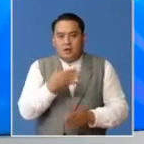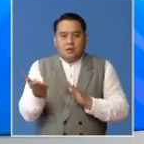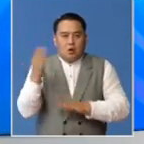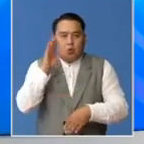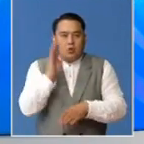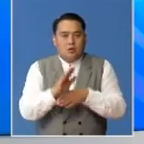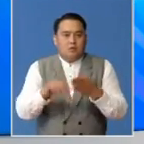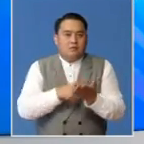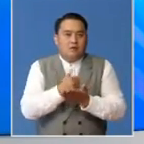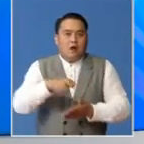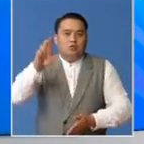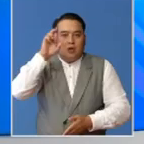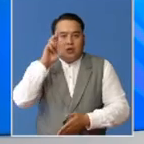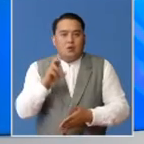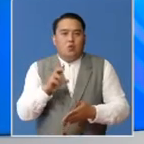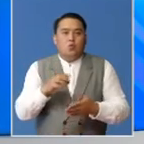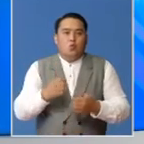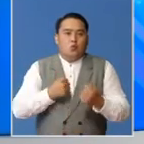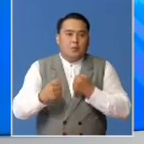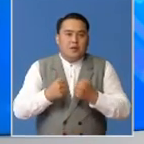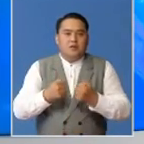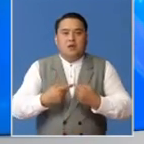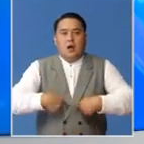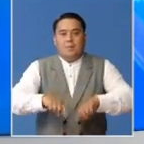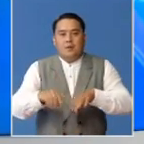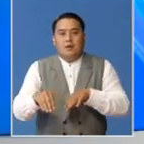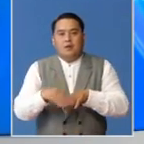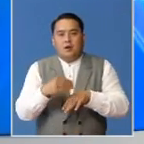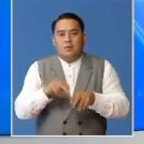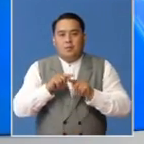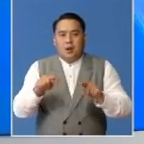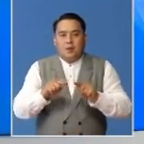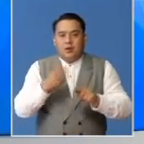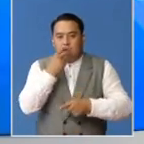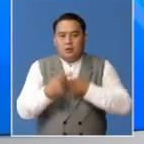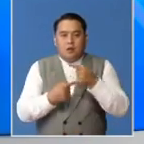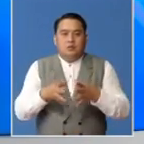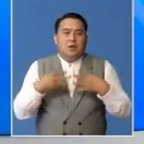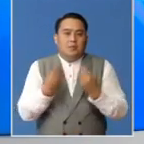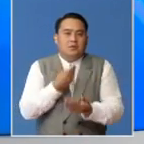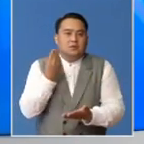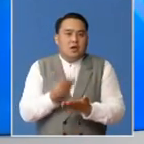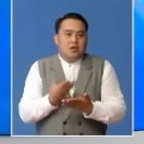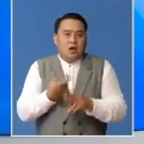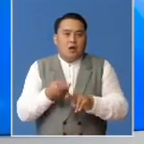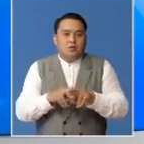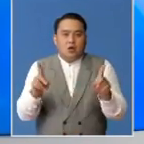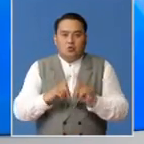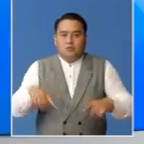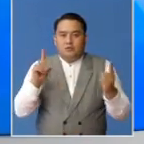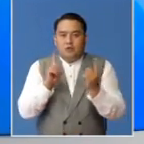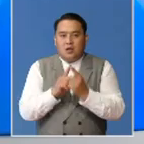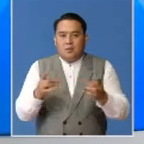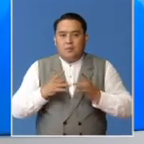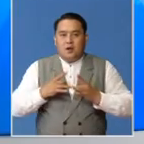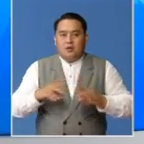указом главы государства. Она призвана укреплять институт брака и пропагандировать традиционные семейные ценности. По-особенному встречают